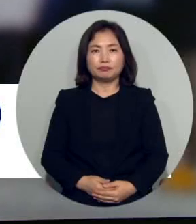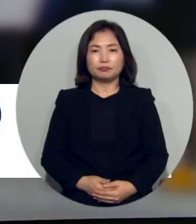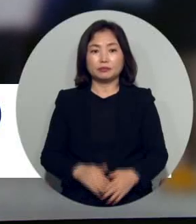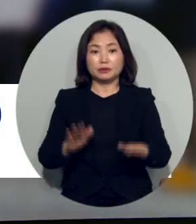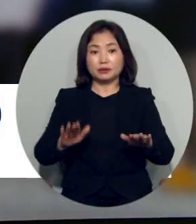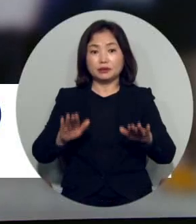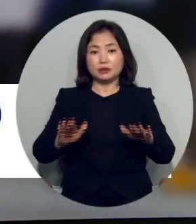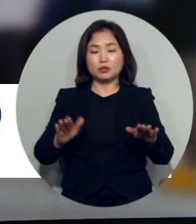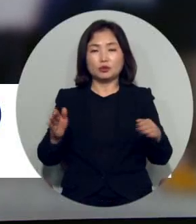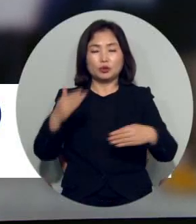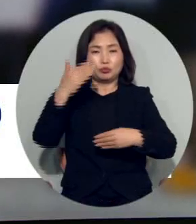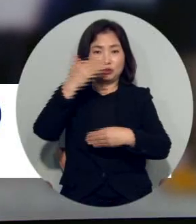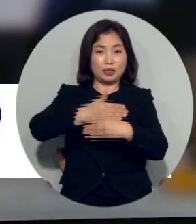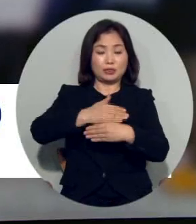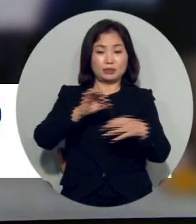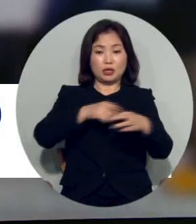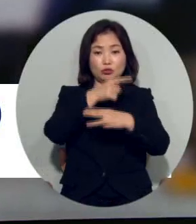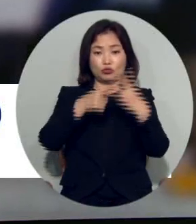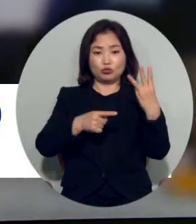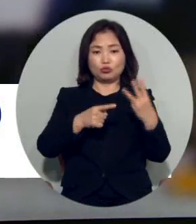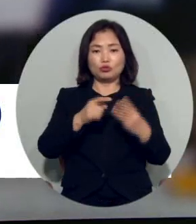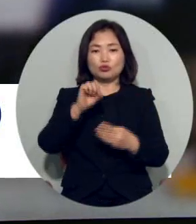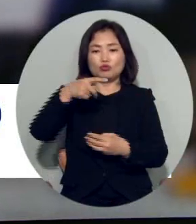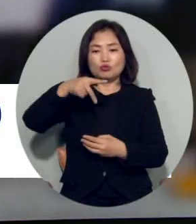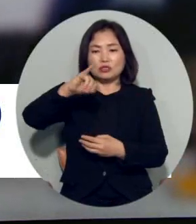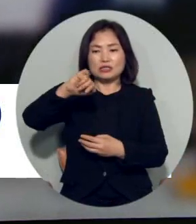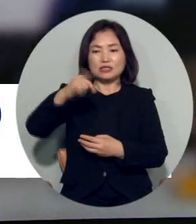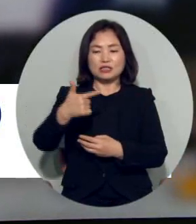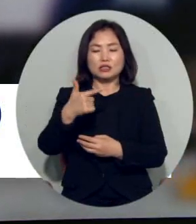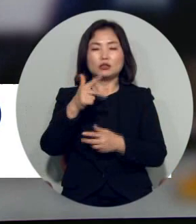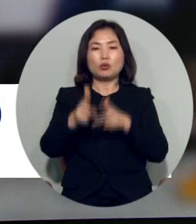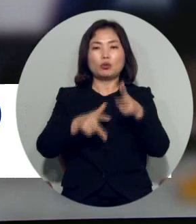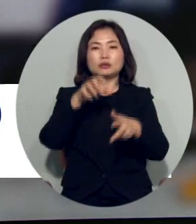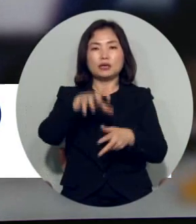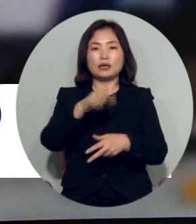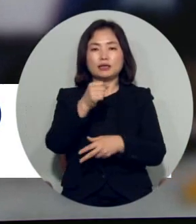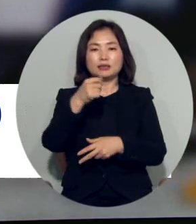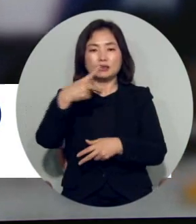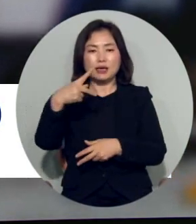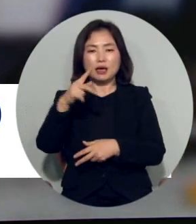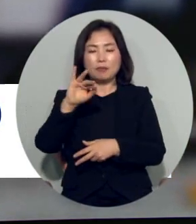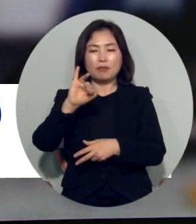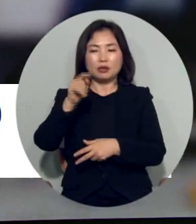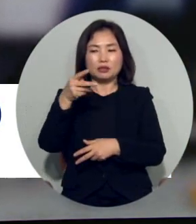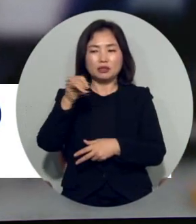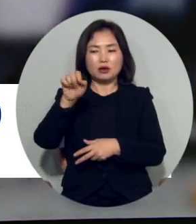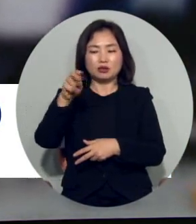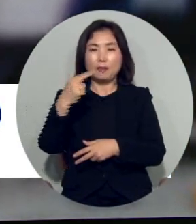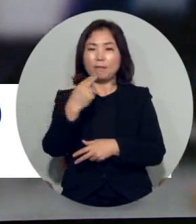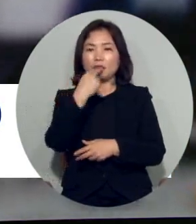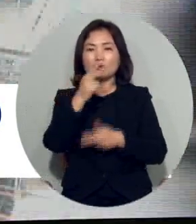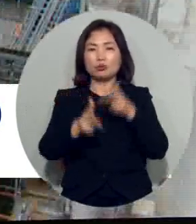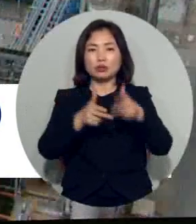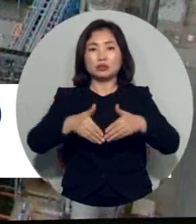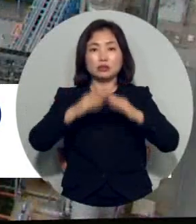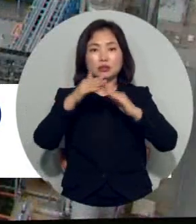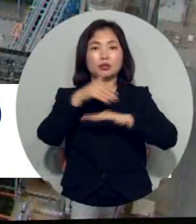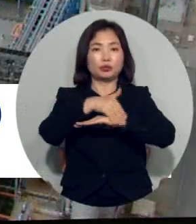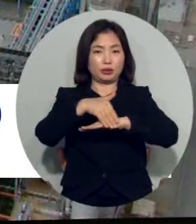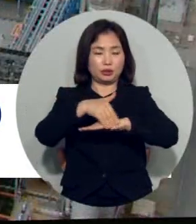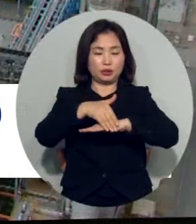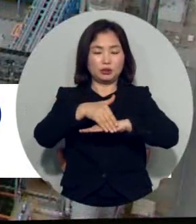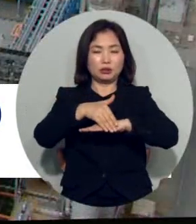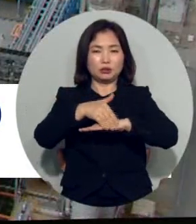지금은 문을 닫은 상주의 움 진 폴리실리콘 공장 의 sk 머티리얼즈 가 배터리 소재 공장을 지을 예정